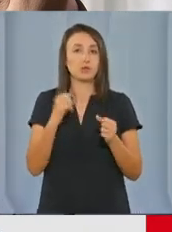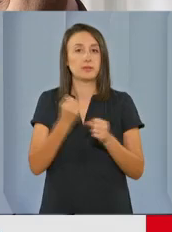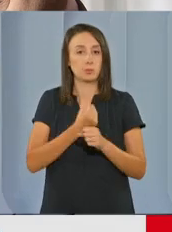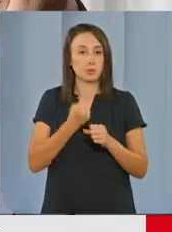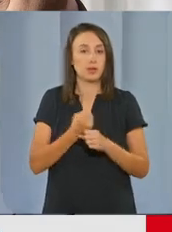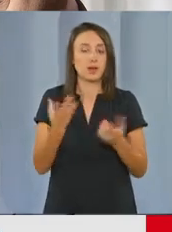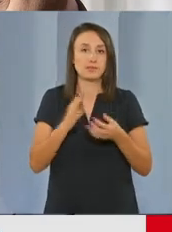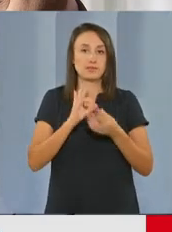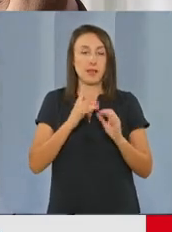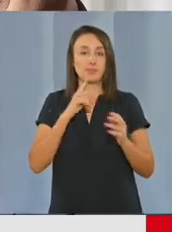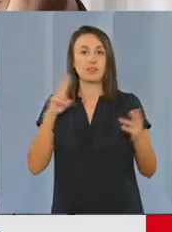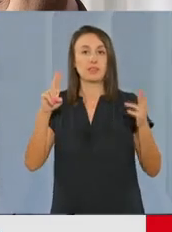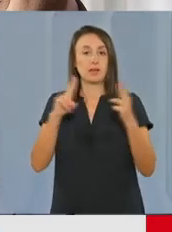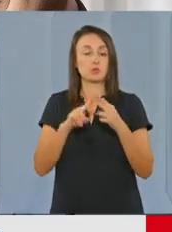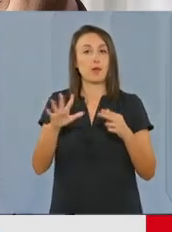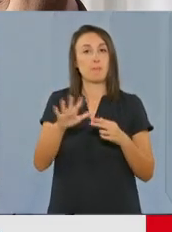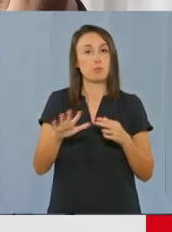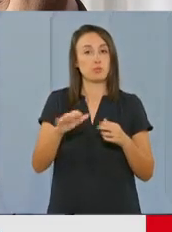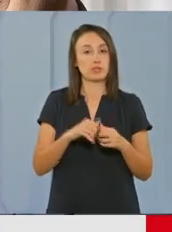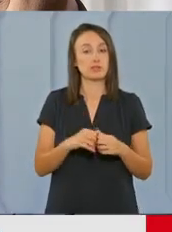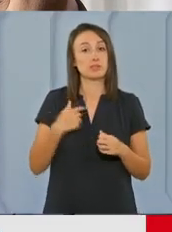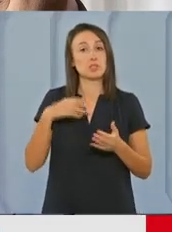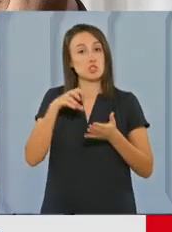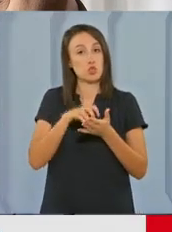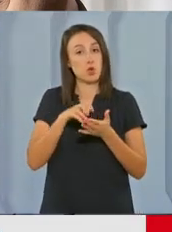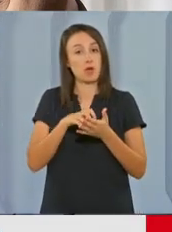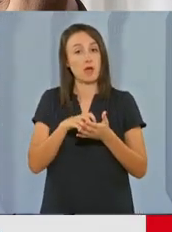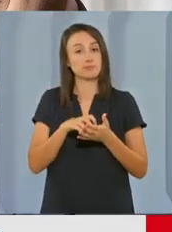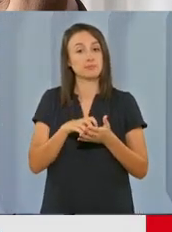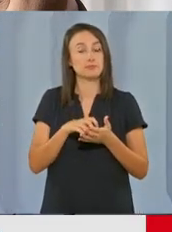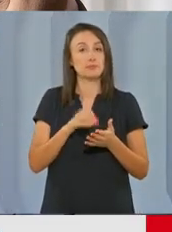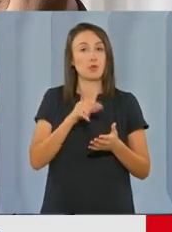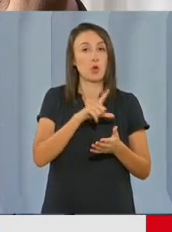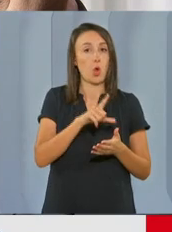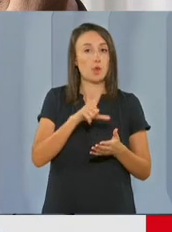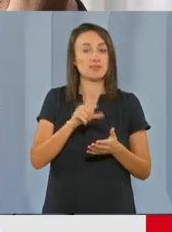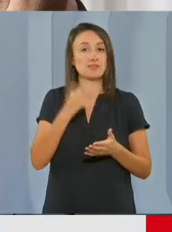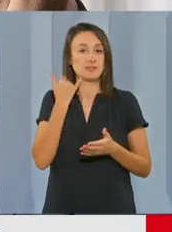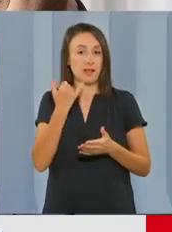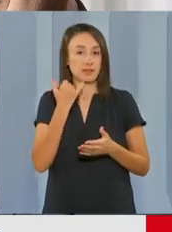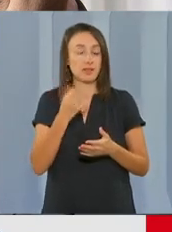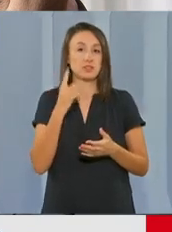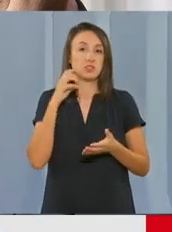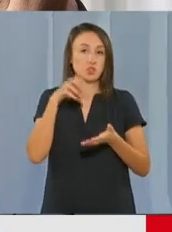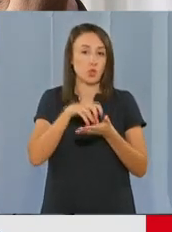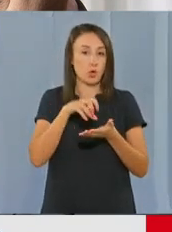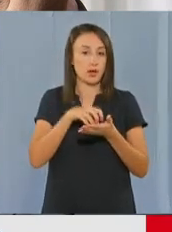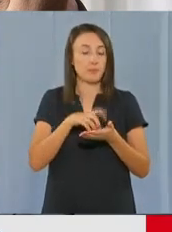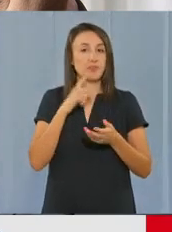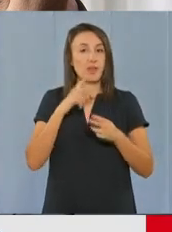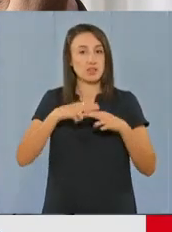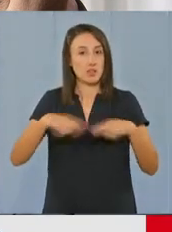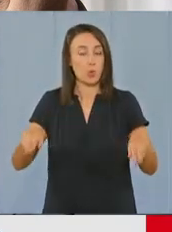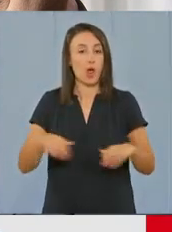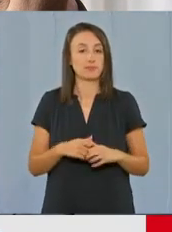presupun interacțiunea cu publicul, chiar din zona de customer service, call center, în zona de